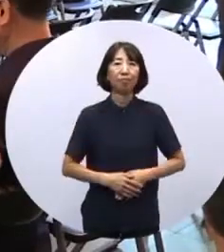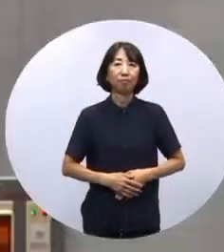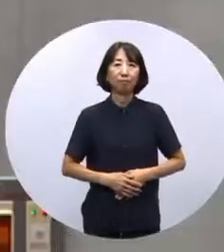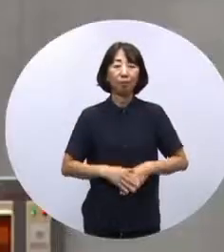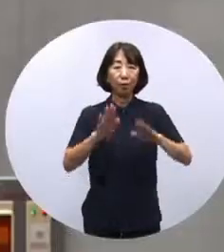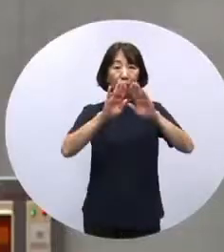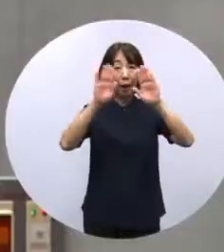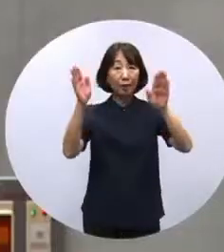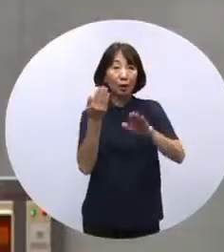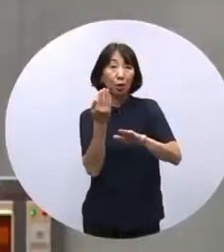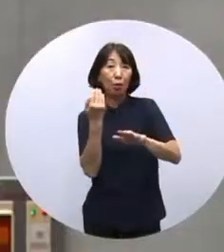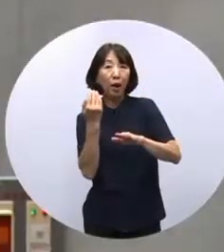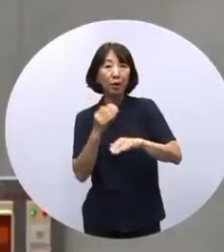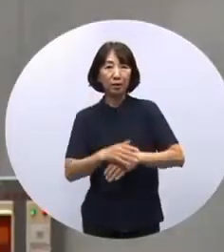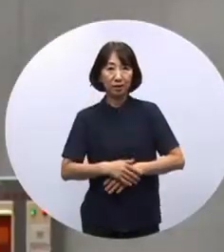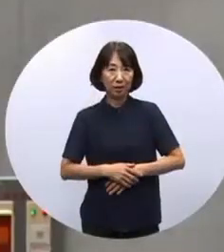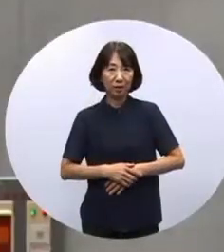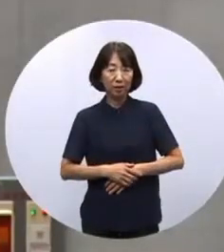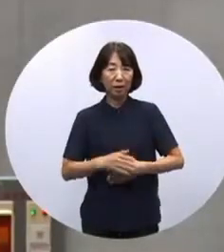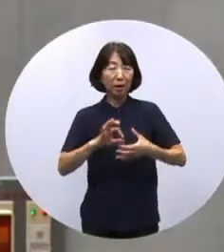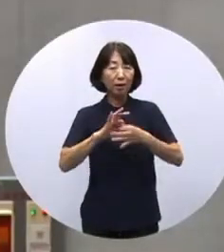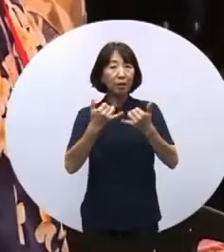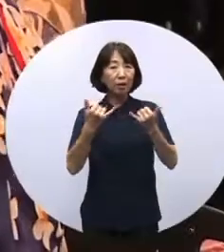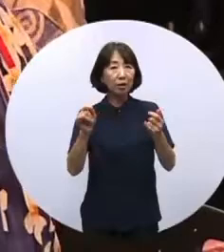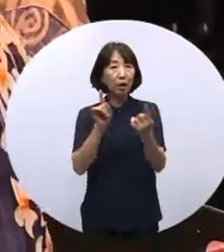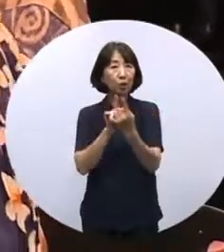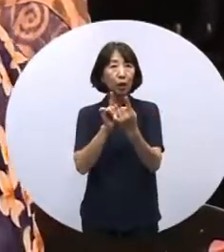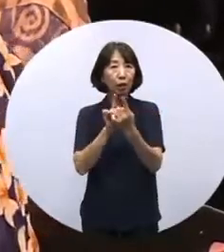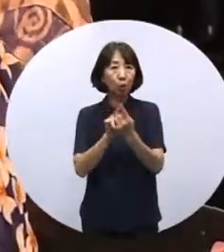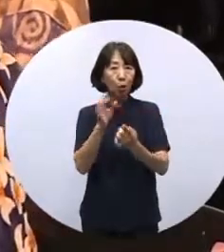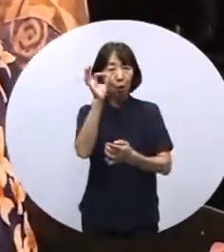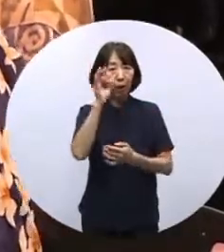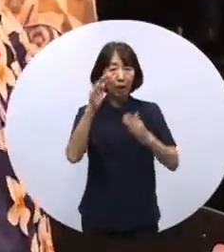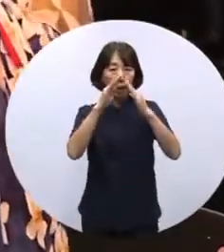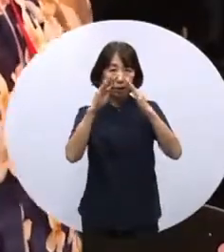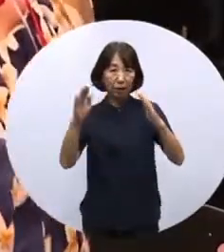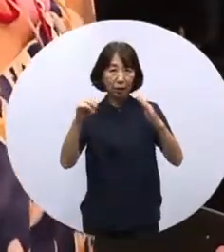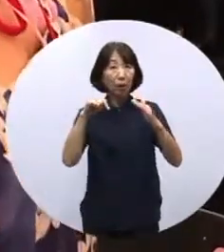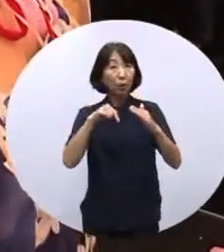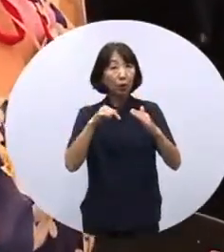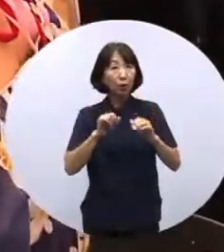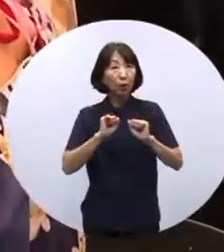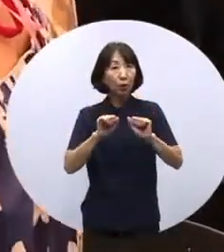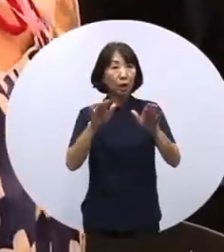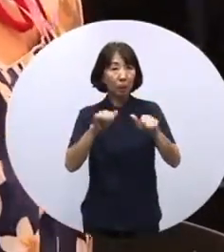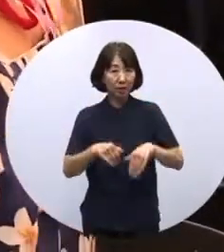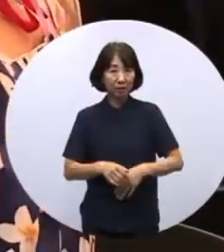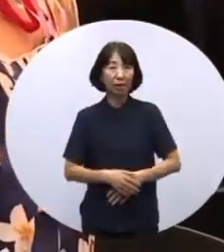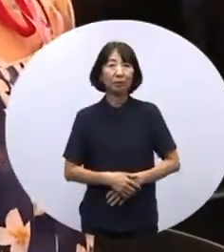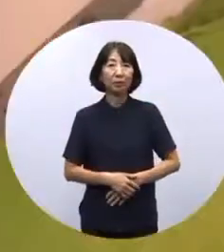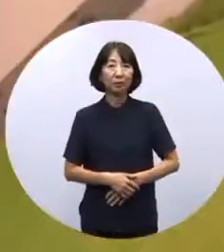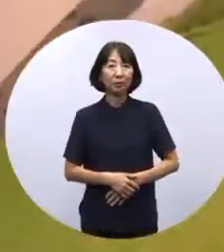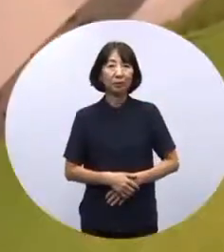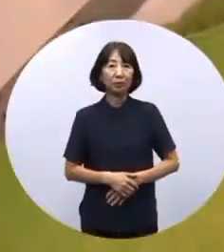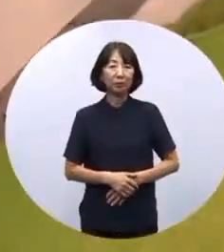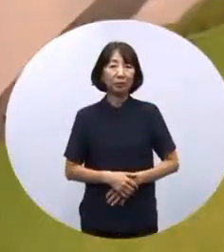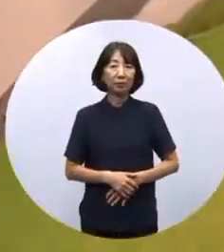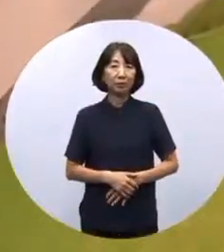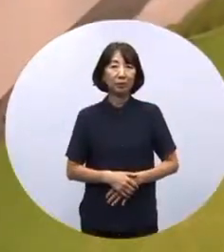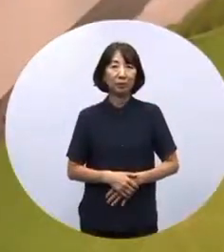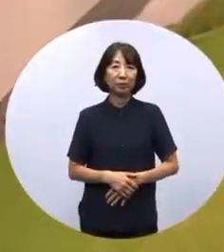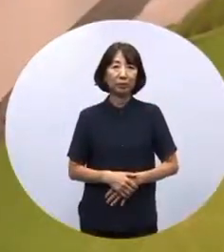ャンの開催を前に、関係者向けの内覧会が茅ヶ崎市美術館で行われました。